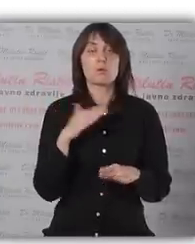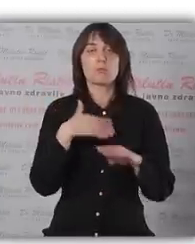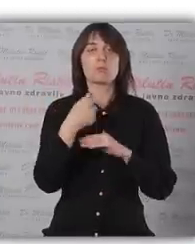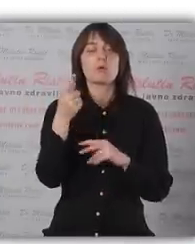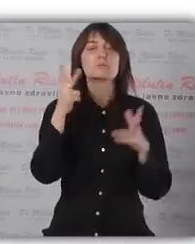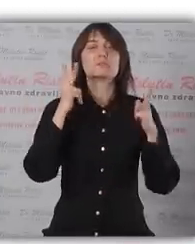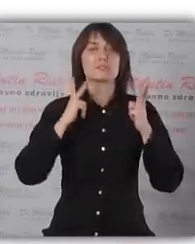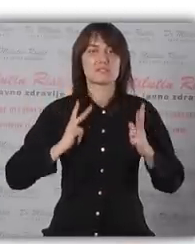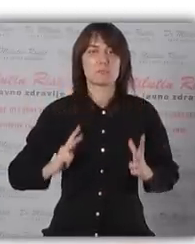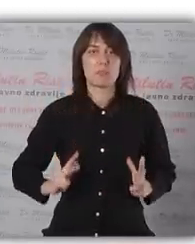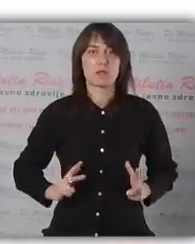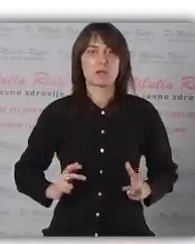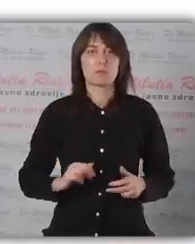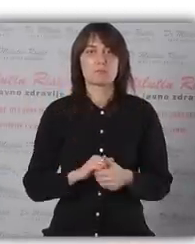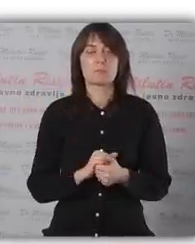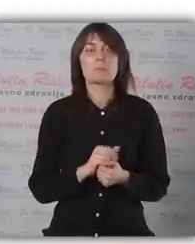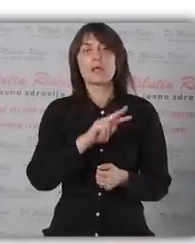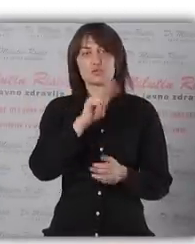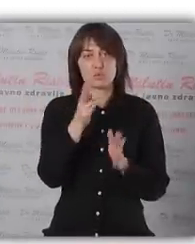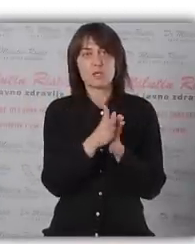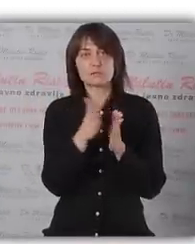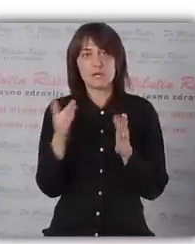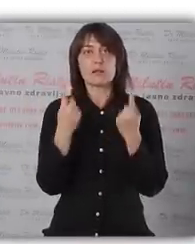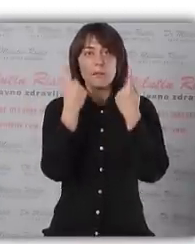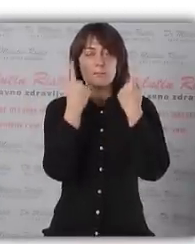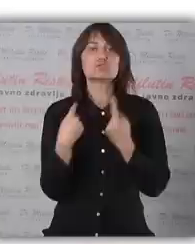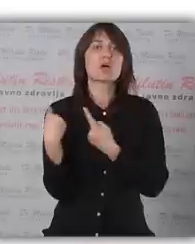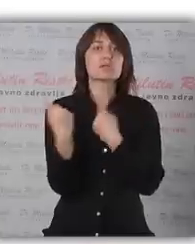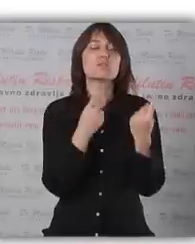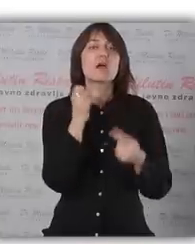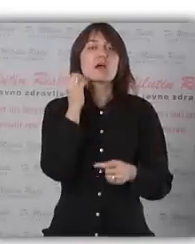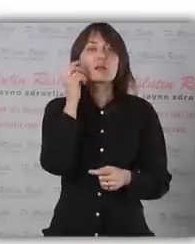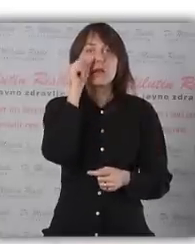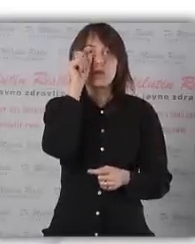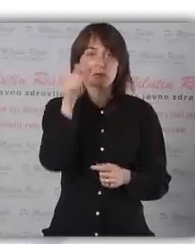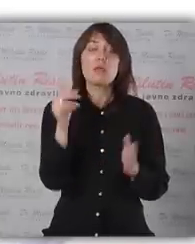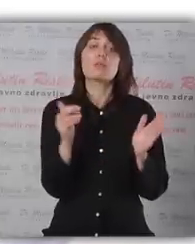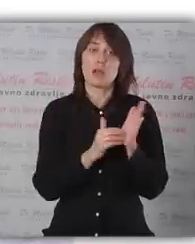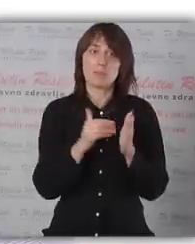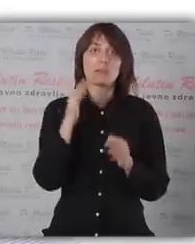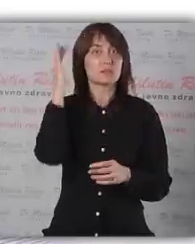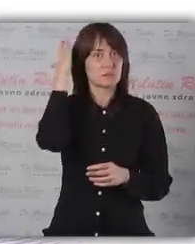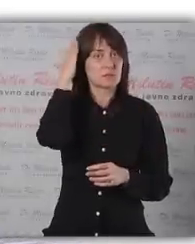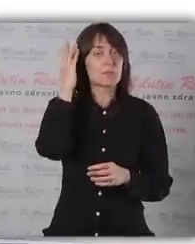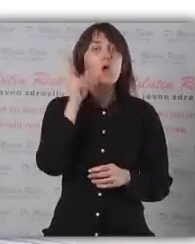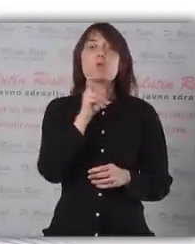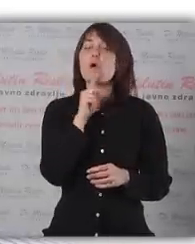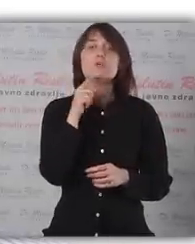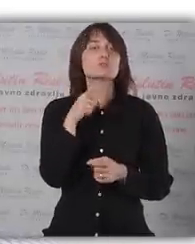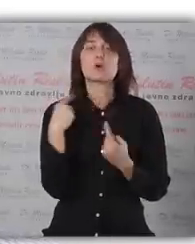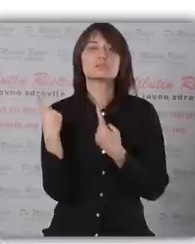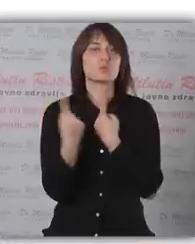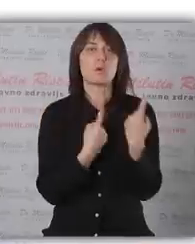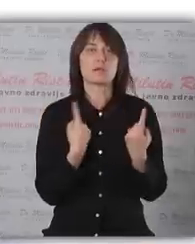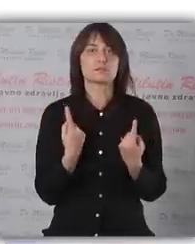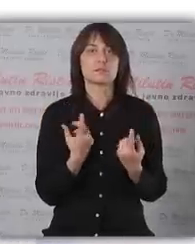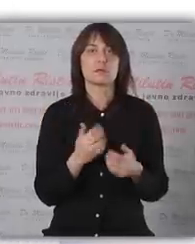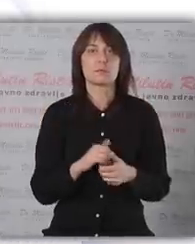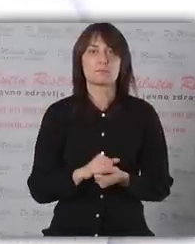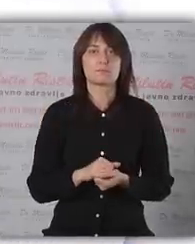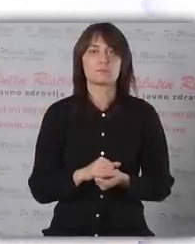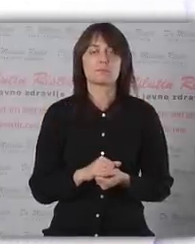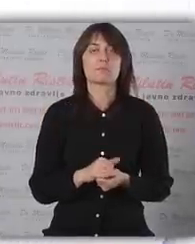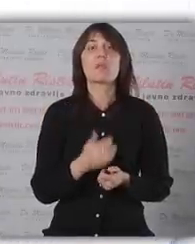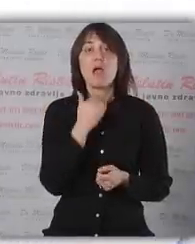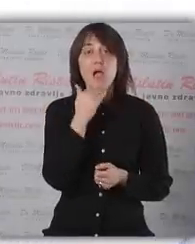godinu, onda se oni smire. S druge strane, postoje situacije kad roditelji treba da se zabrinu. Koje su to